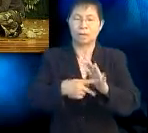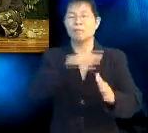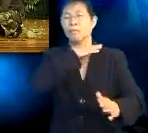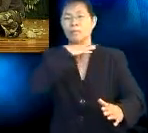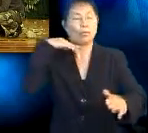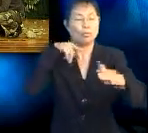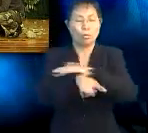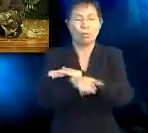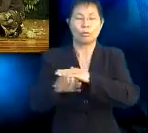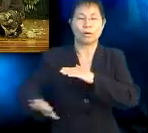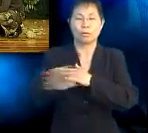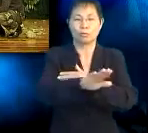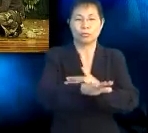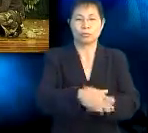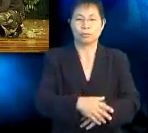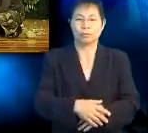dia. Malah